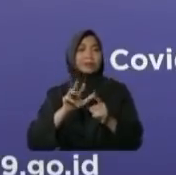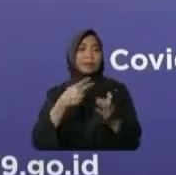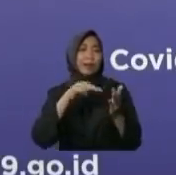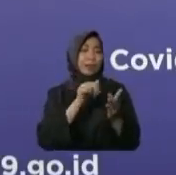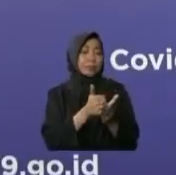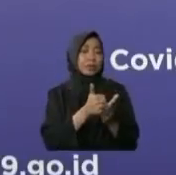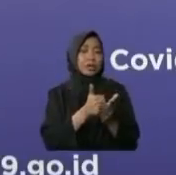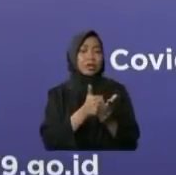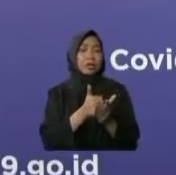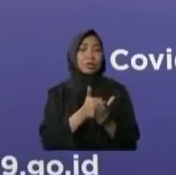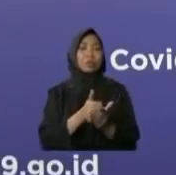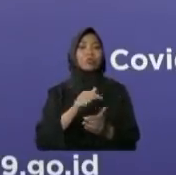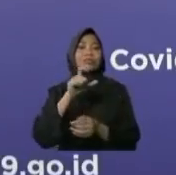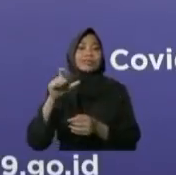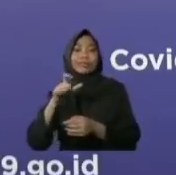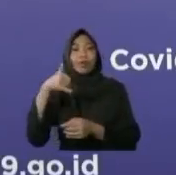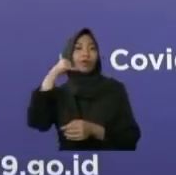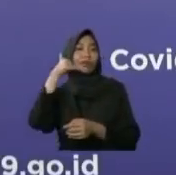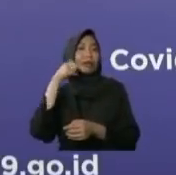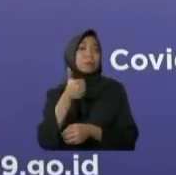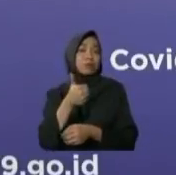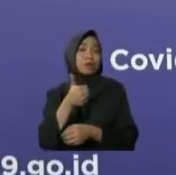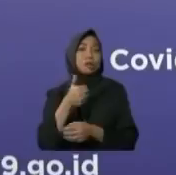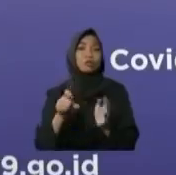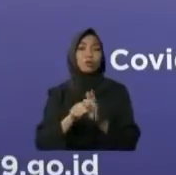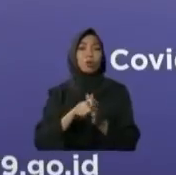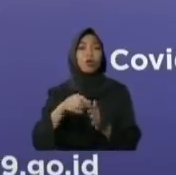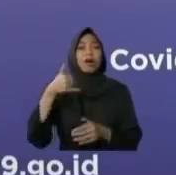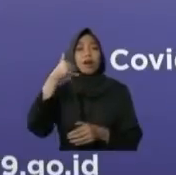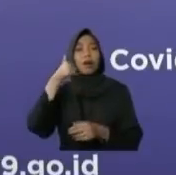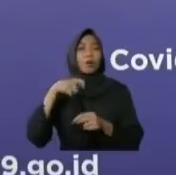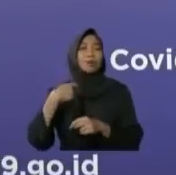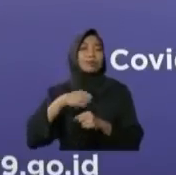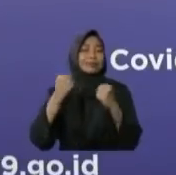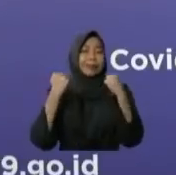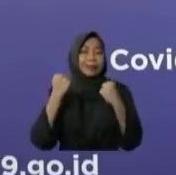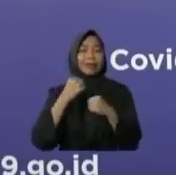call center yang bisa dihubungi baik di halo kemkes